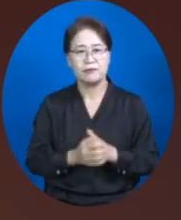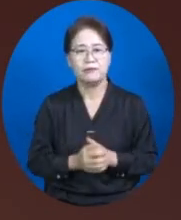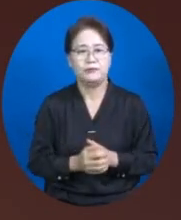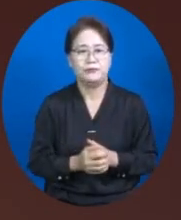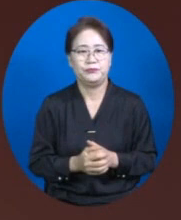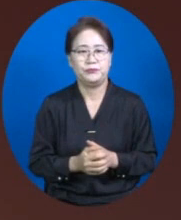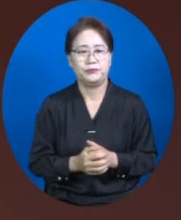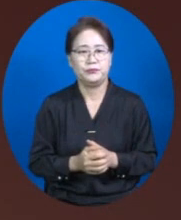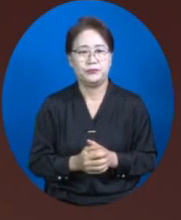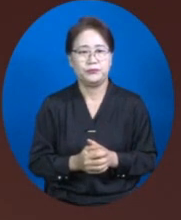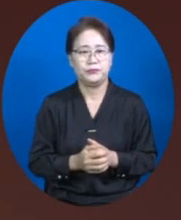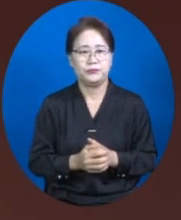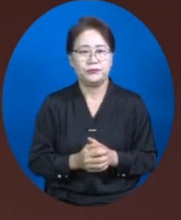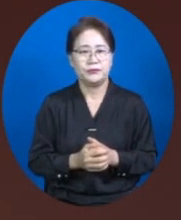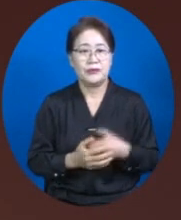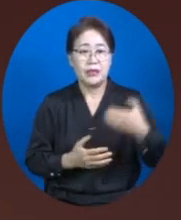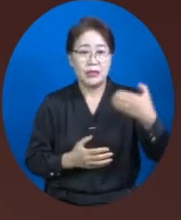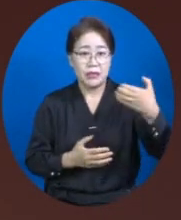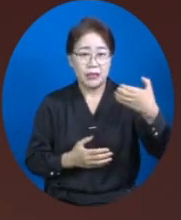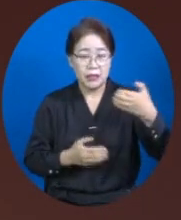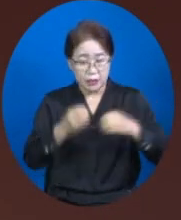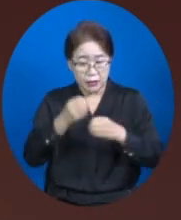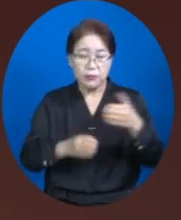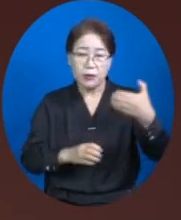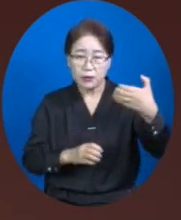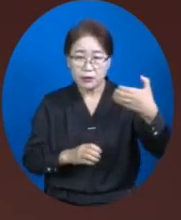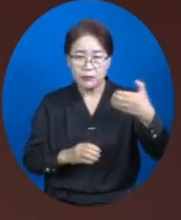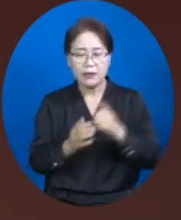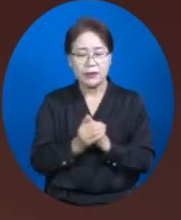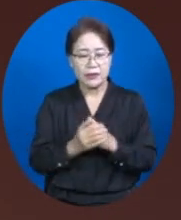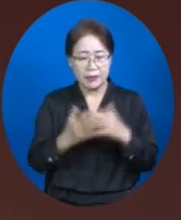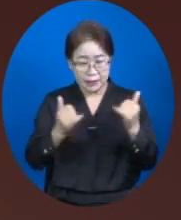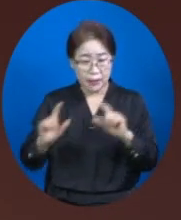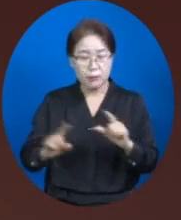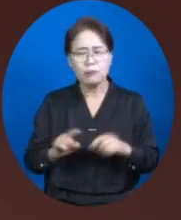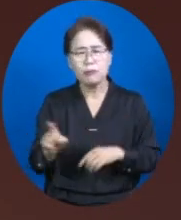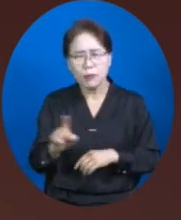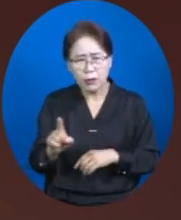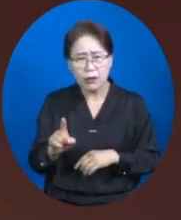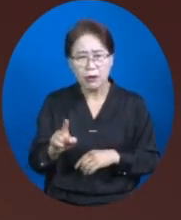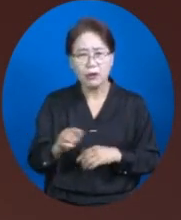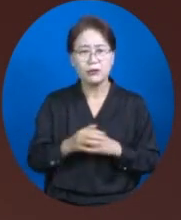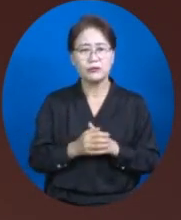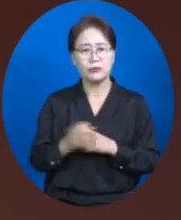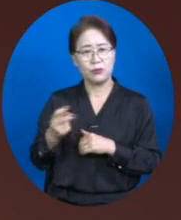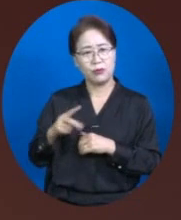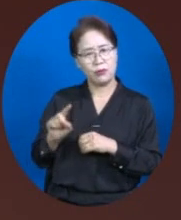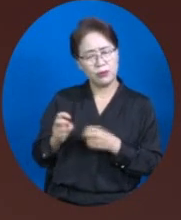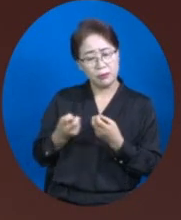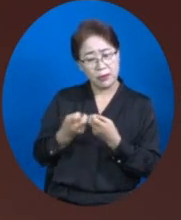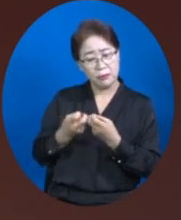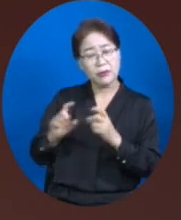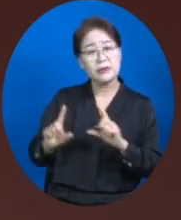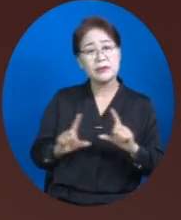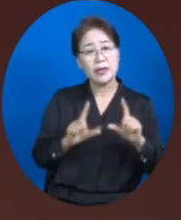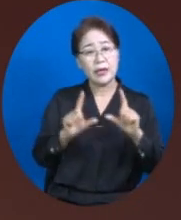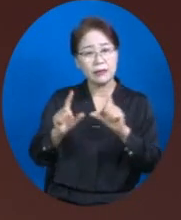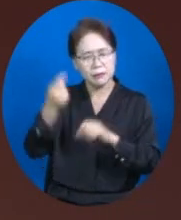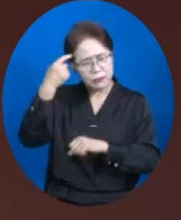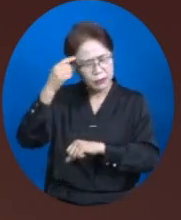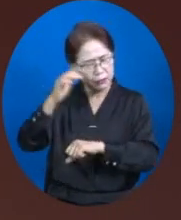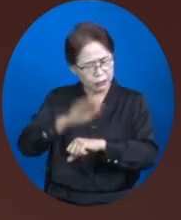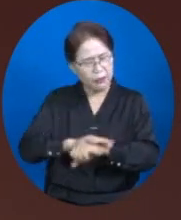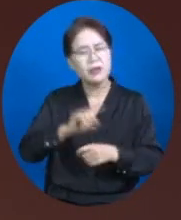시편 90편은 우리에게 인생이란 무엇인가 그리고 어떻게 사는 것이